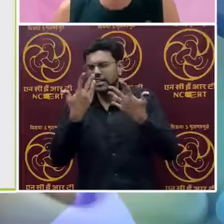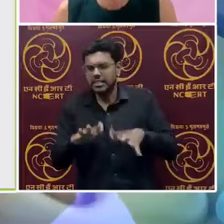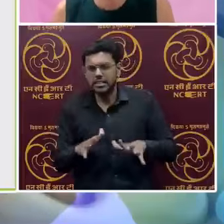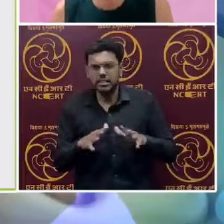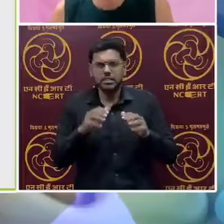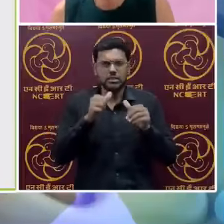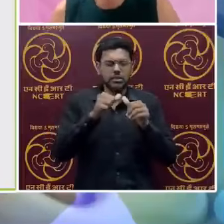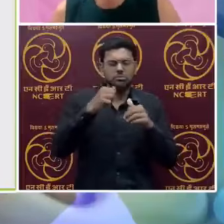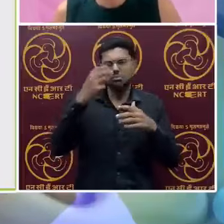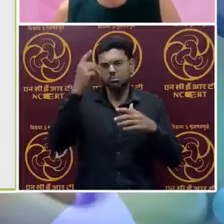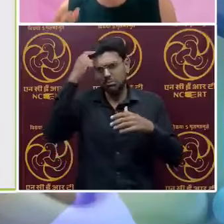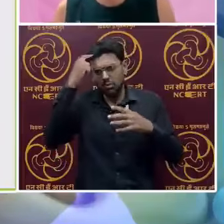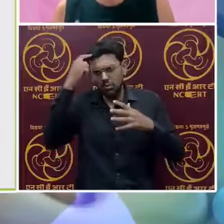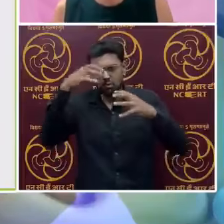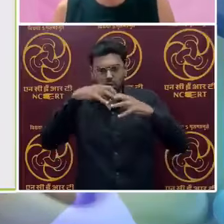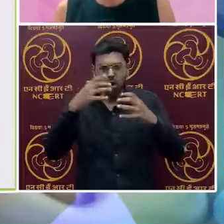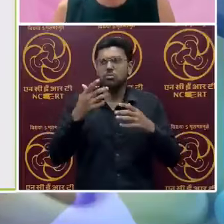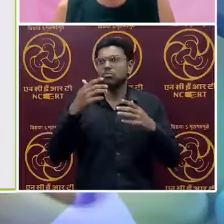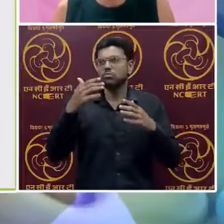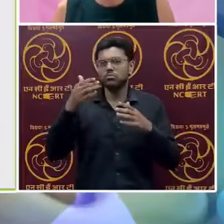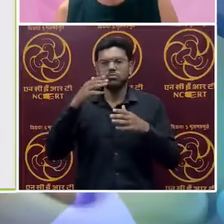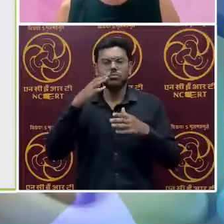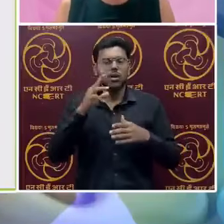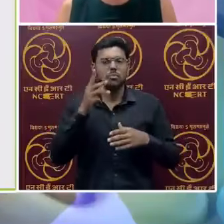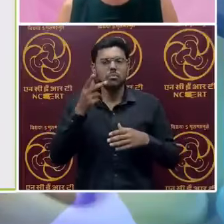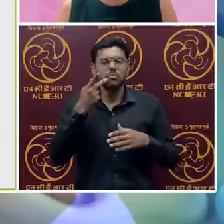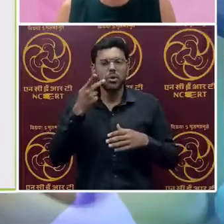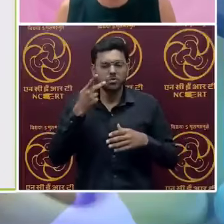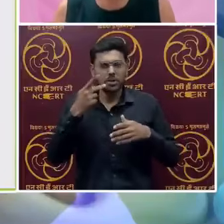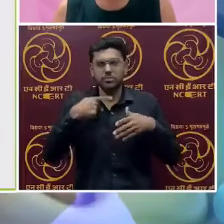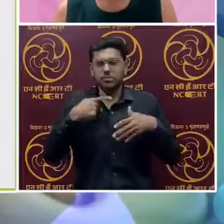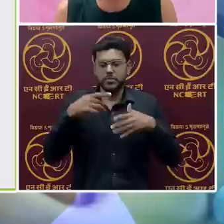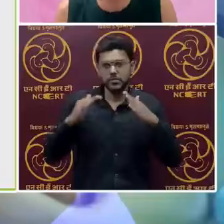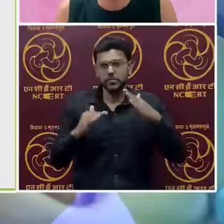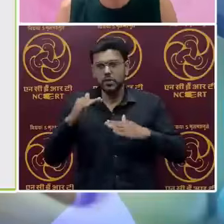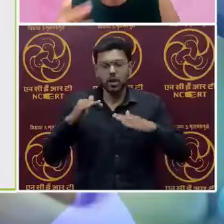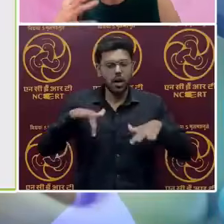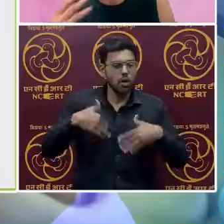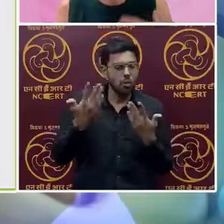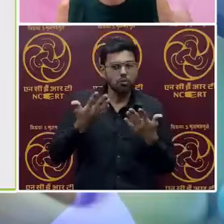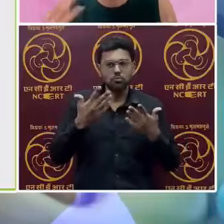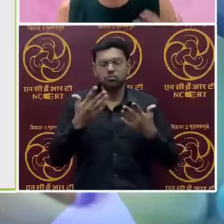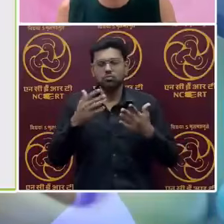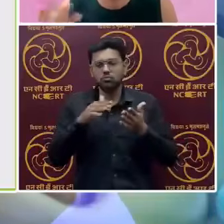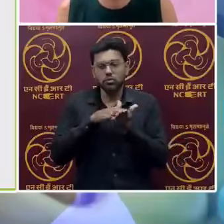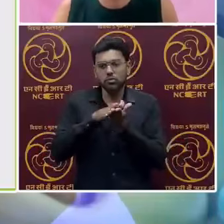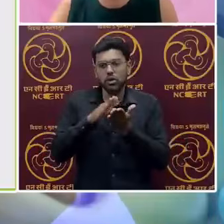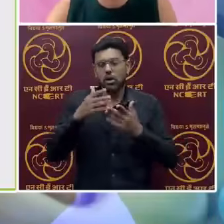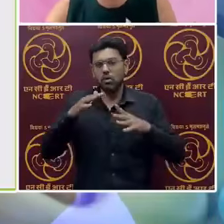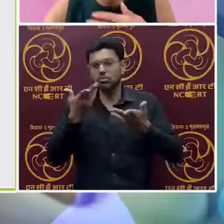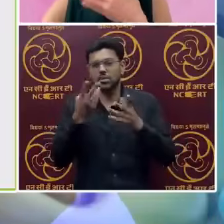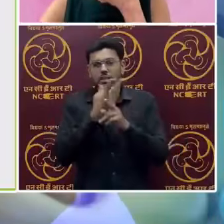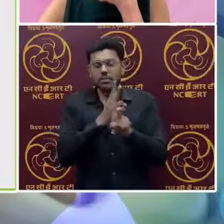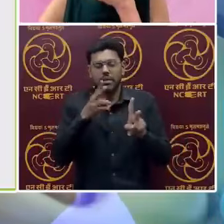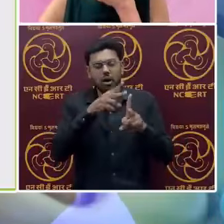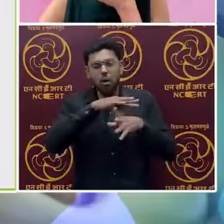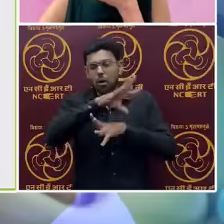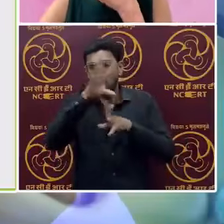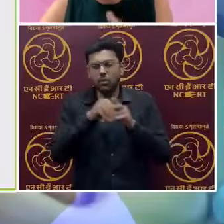auditory हो सकता है, हम एक moving bus में खड़े हैं तो मेरा body कैसे balance कर रहा है. All of that is different kind of stimuli.